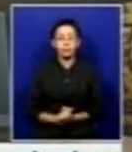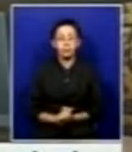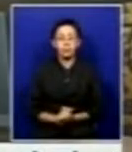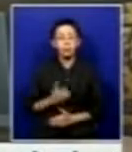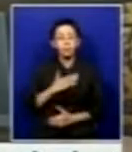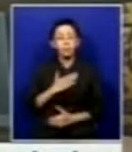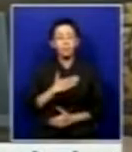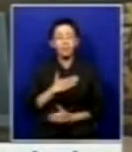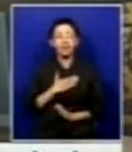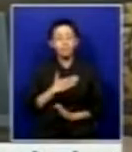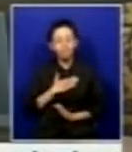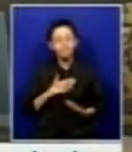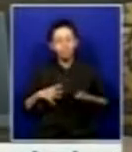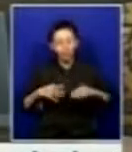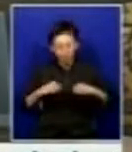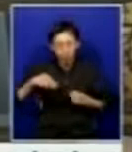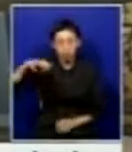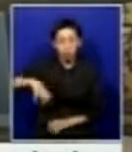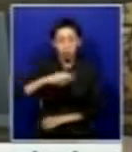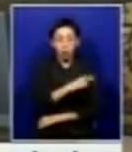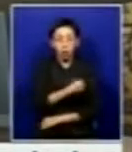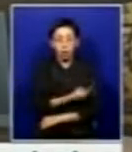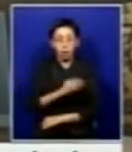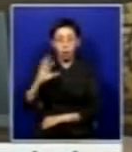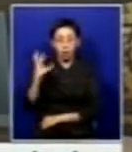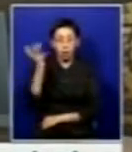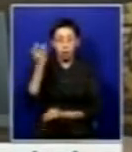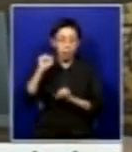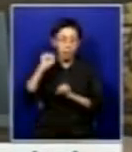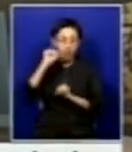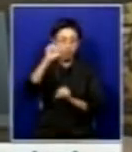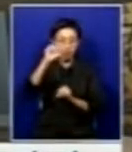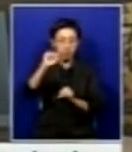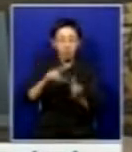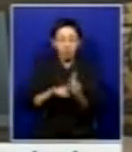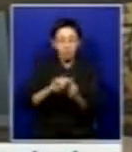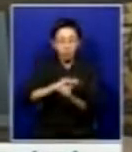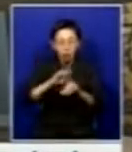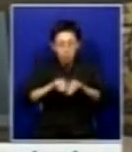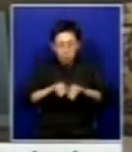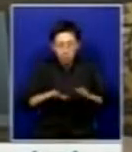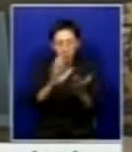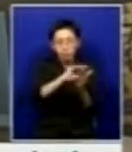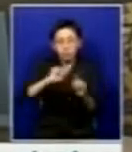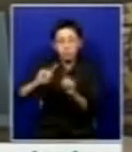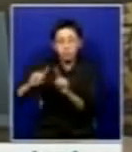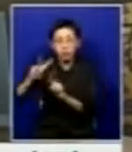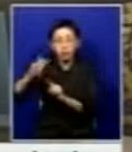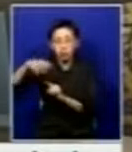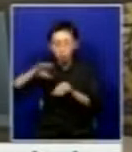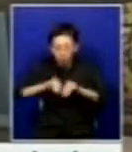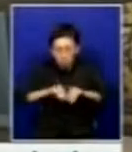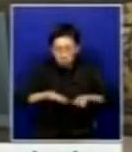ไม่เถียงครับเพราะองค์การอนามัยโลกเป็นผู้ประกาศว่าโรคนี้เป็นการระบาดทั่วโลก200กว่าประเทศมีการ